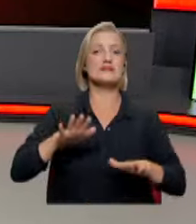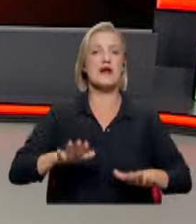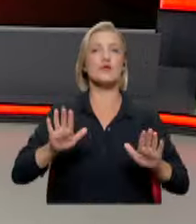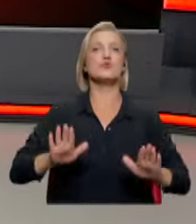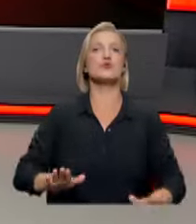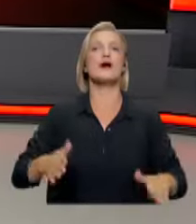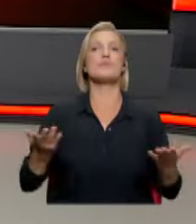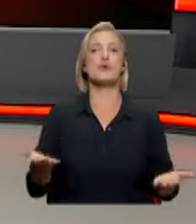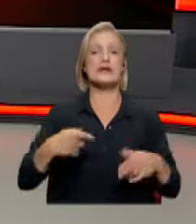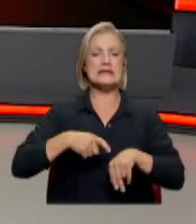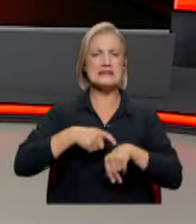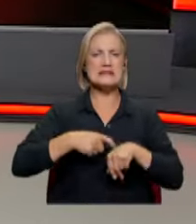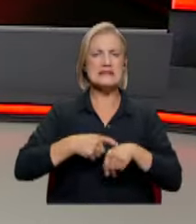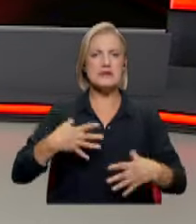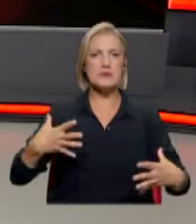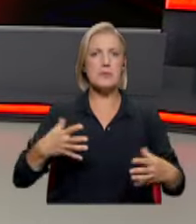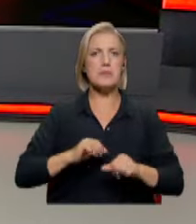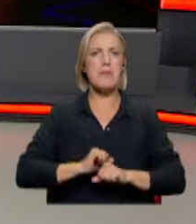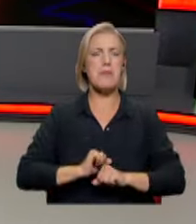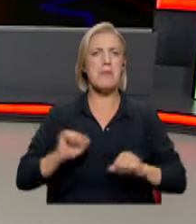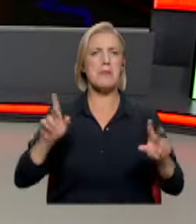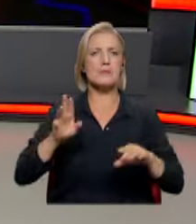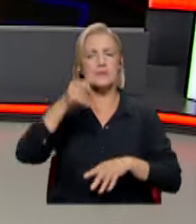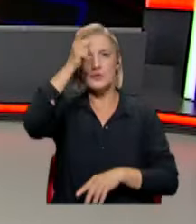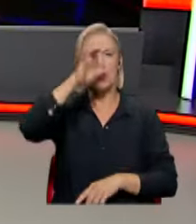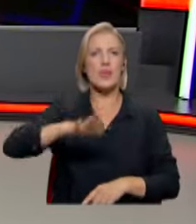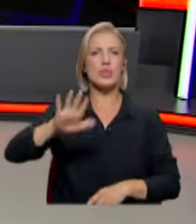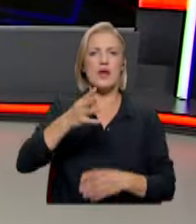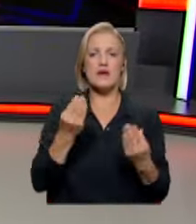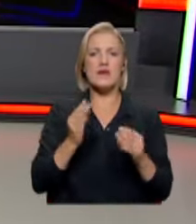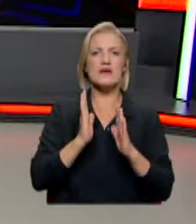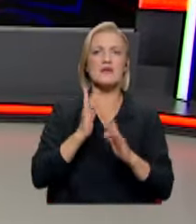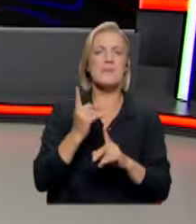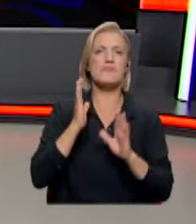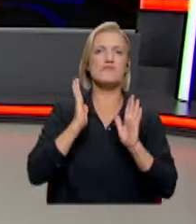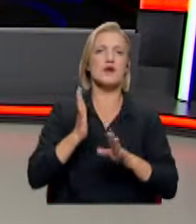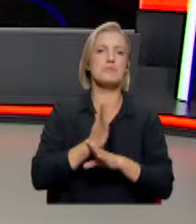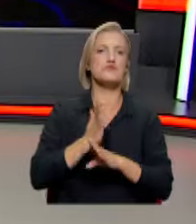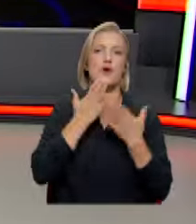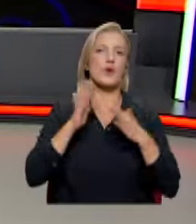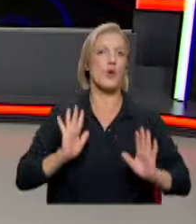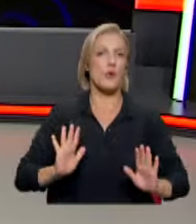duramıyor. Artık sinirler çok gerilmiş vaziyette memlekette. Çünkü iyi giden pek fazla şey yok.